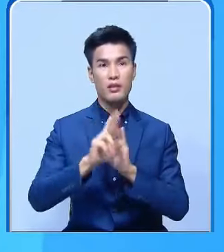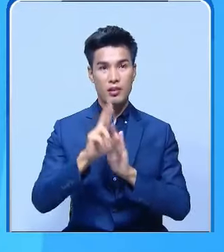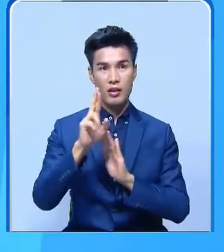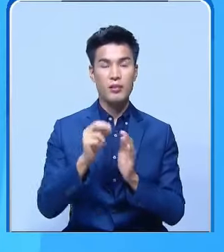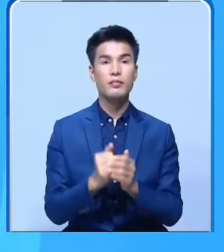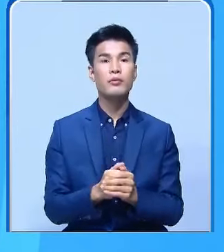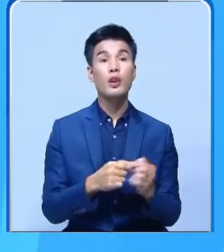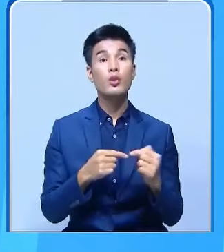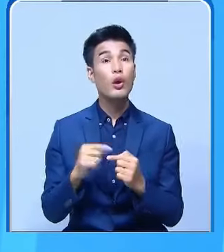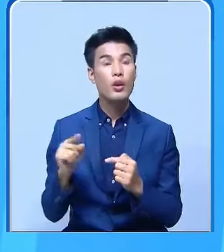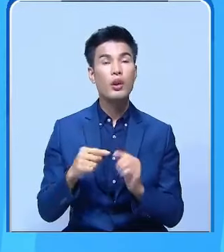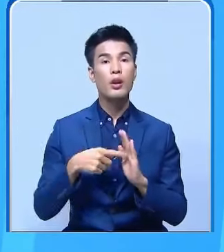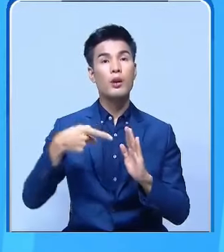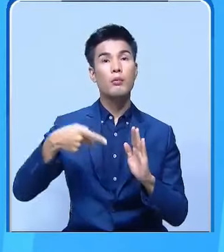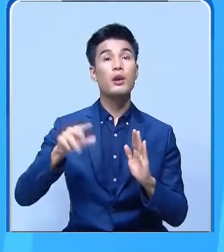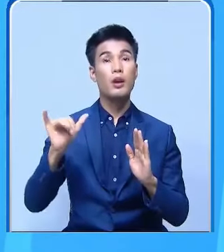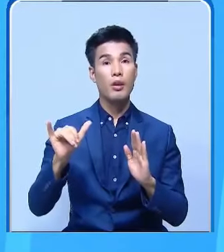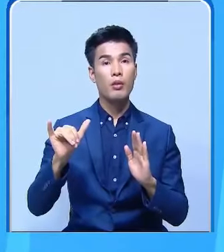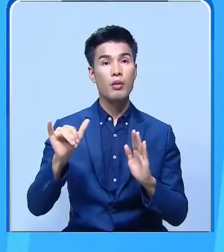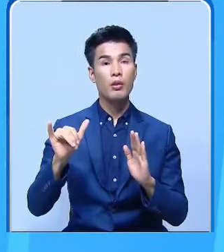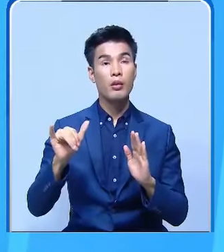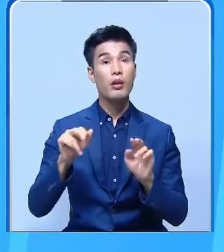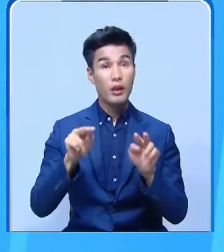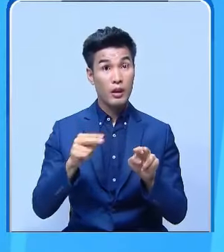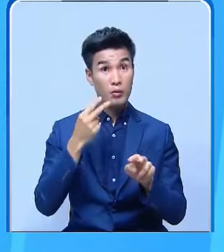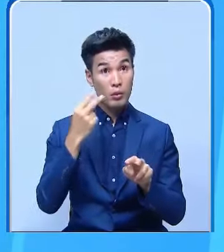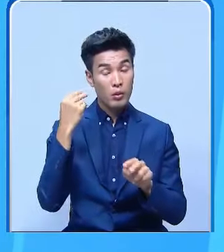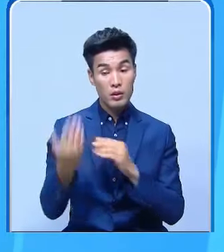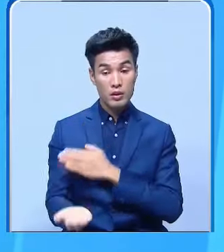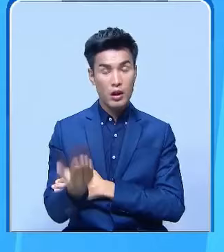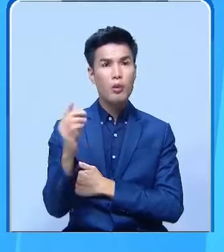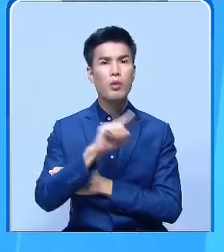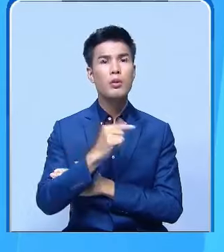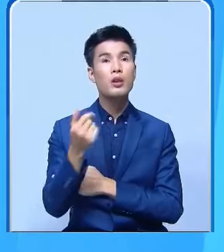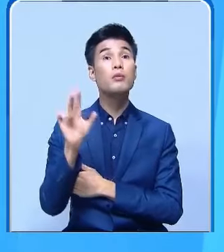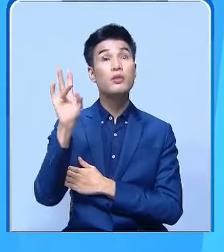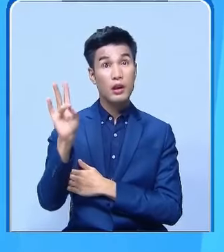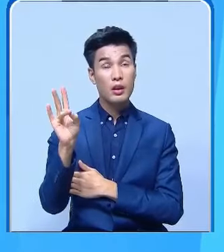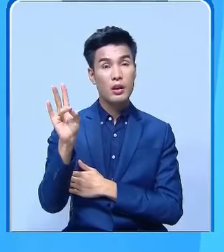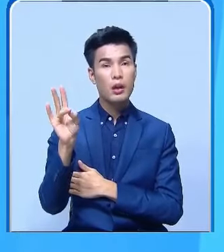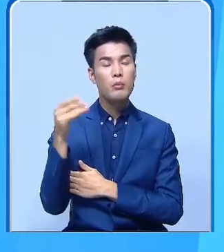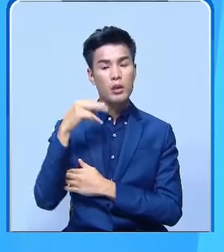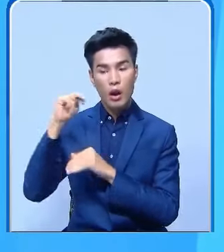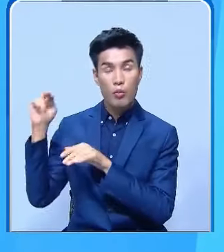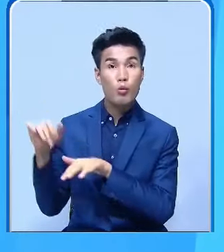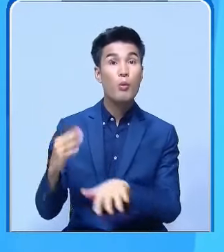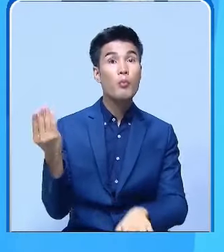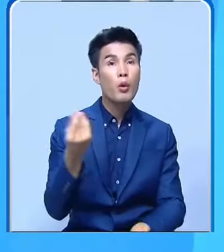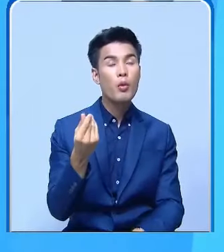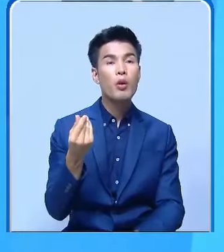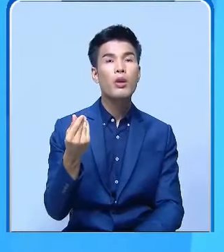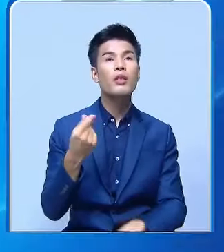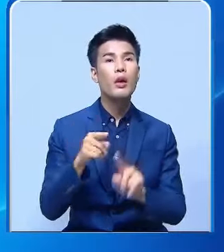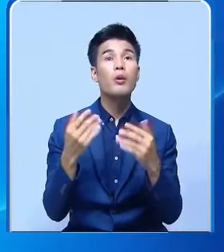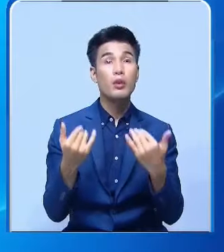อีกจังหวัดหนึ่งที่พะเยาค่ะหลังจากที่เราเห็นเหตุการณ์เช้าตรู่ของวันที่17ไปนะน้ำมาเร็วไปเร็วแต่ว่าต